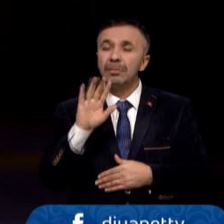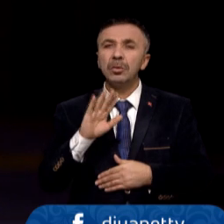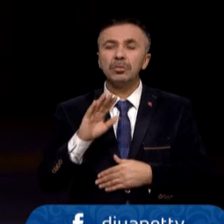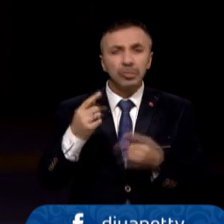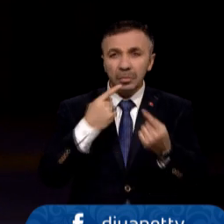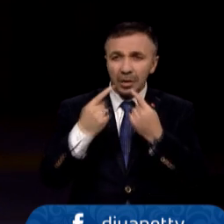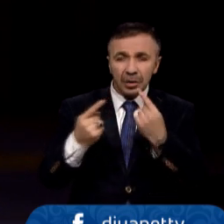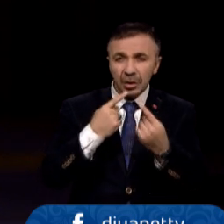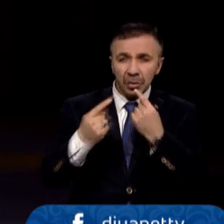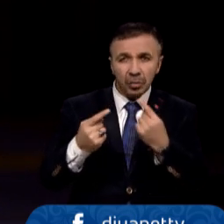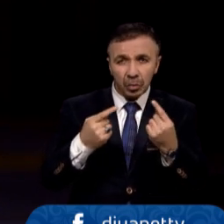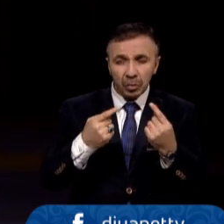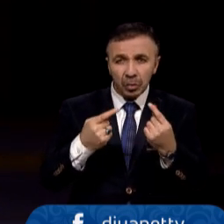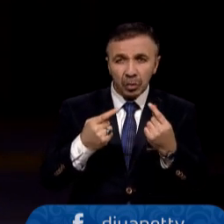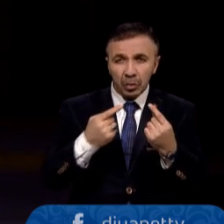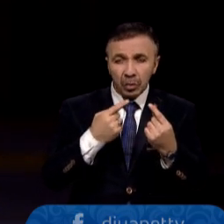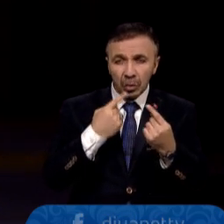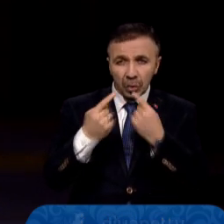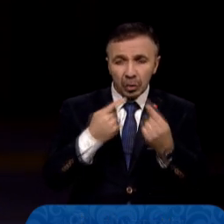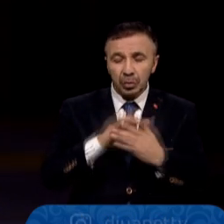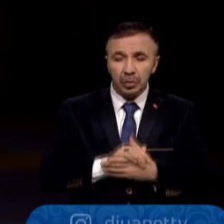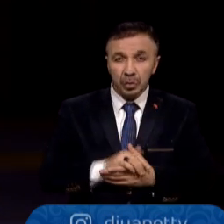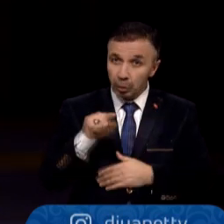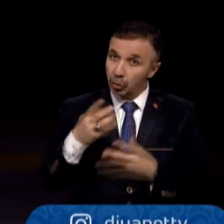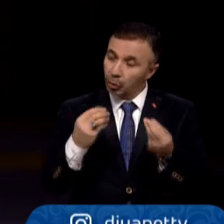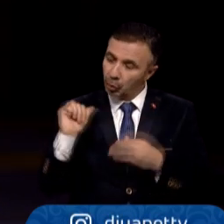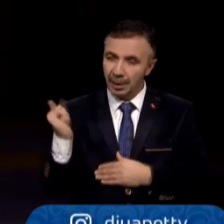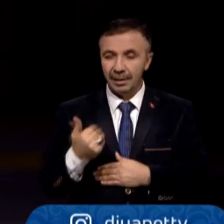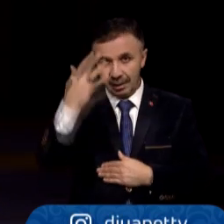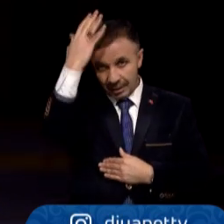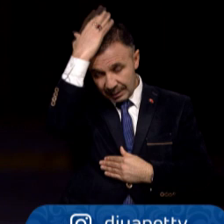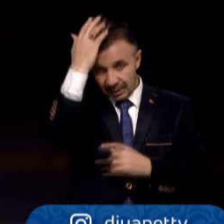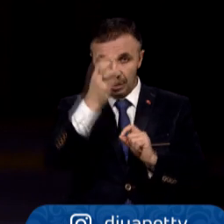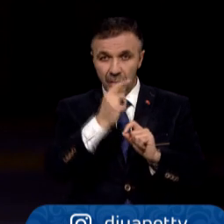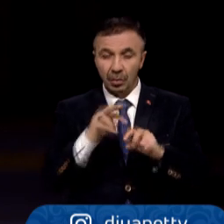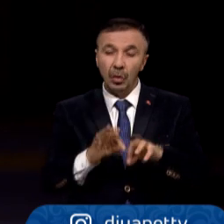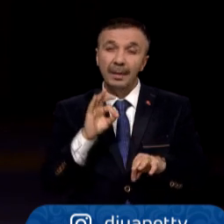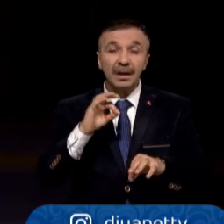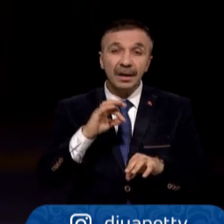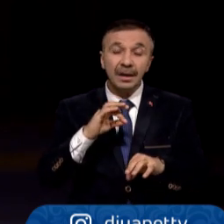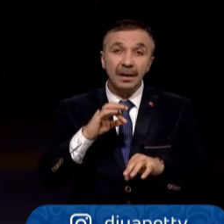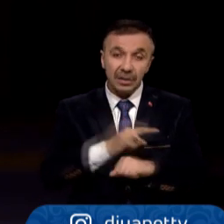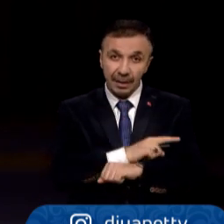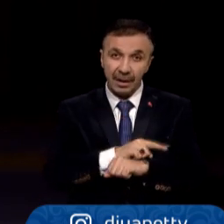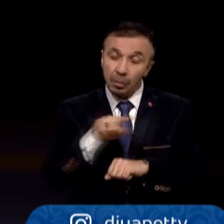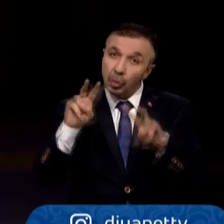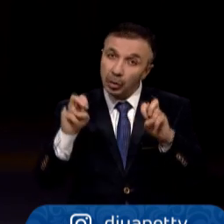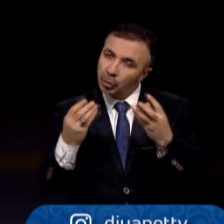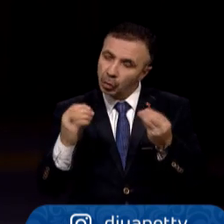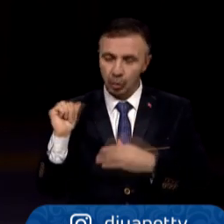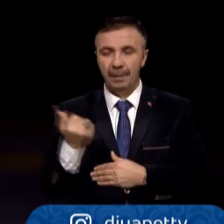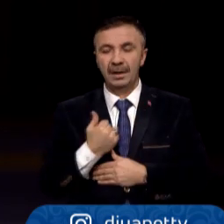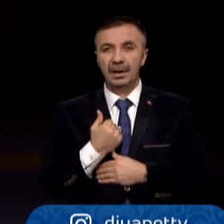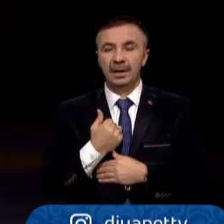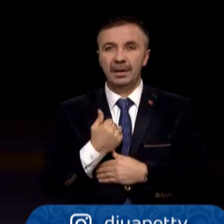Evet tamam denilmiyor müzakere ediliyor Evet bu da önemlidir Hazreti Ömer zamanında bu